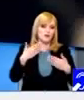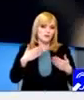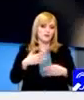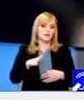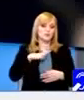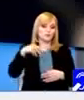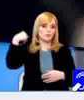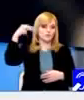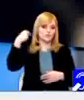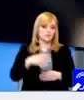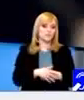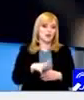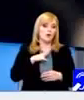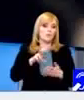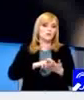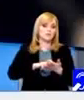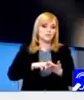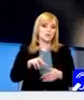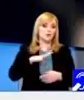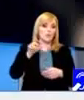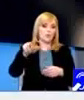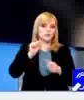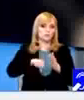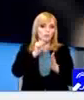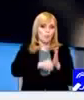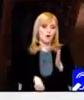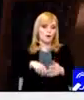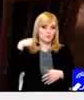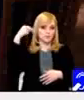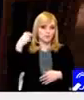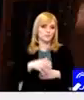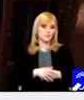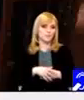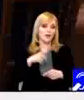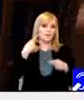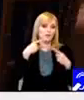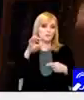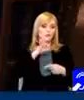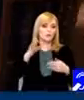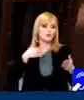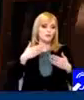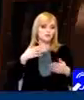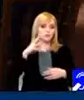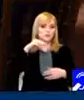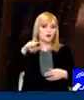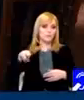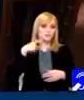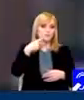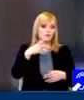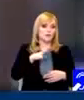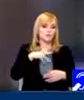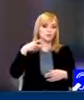cu moartea, a făcut dezvăluiri incendiare într-un interviu fără perdea. Stormy Daniels a vorbit despre relația ei cu Trump, care spune